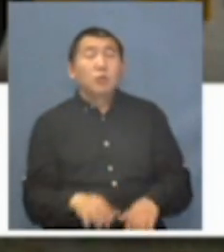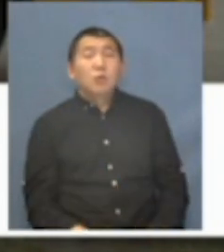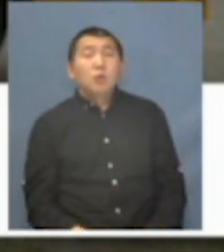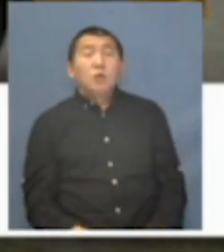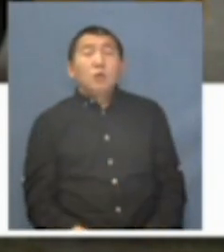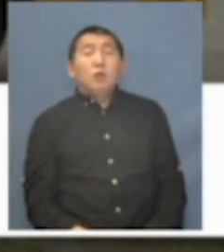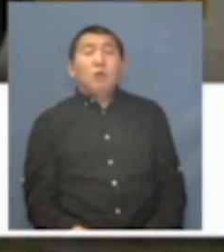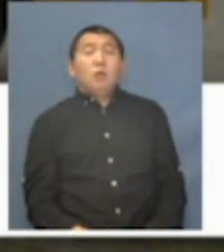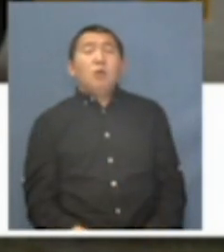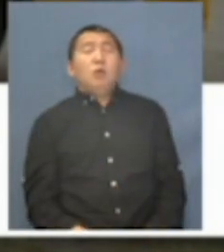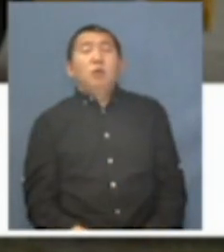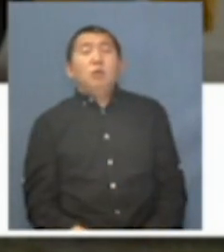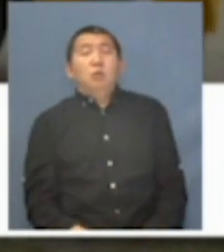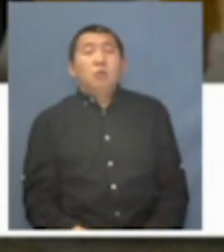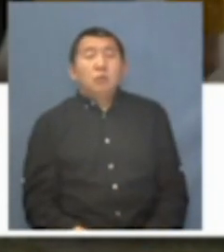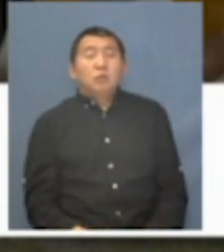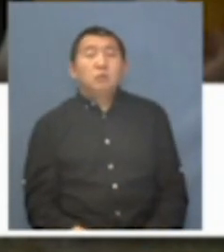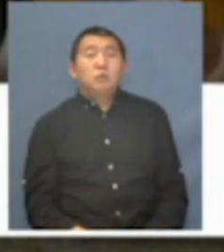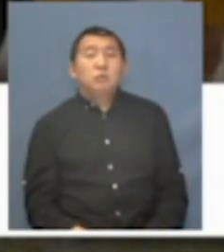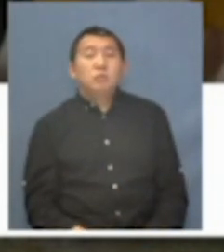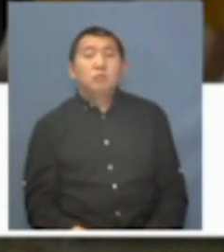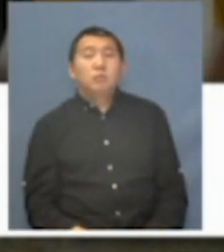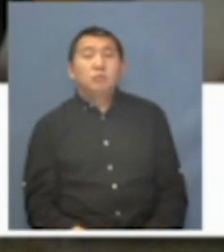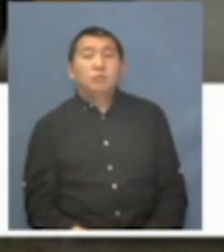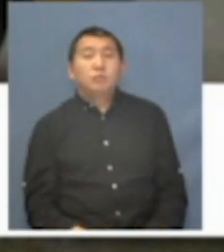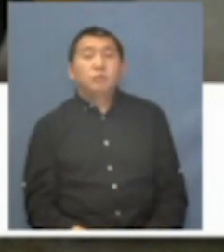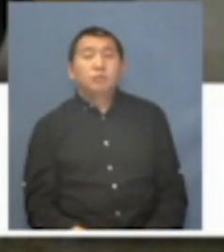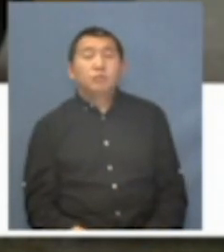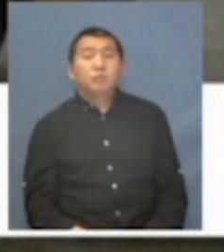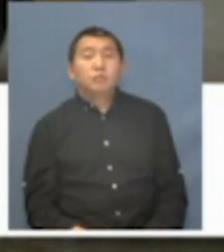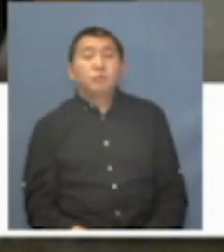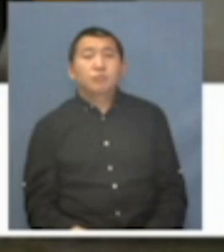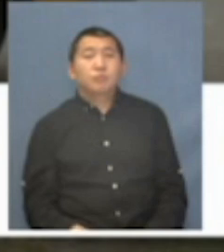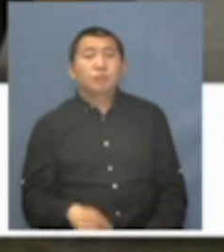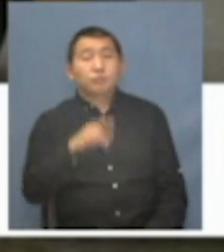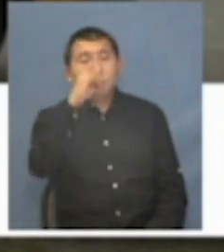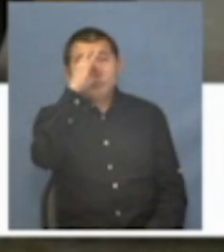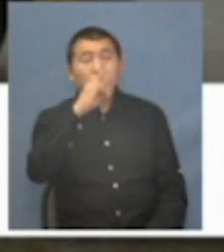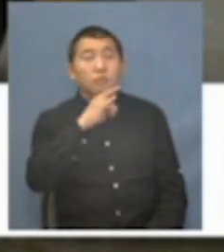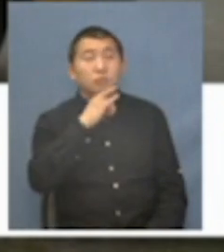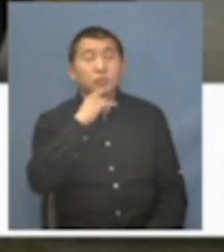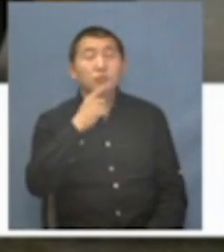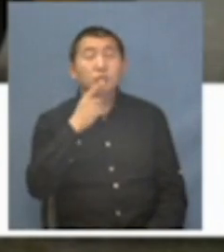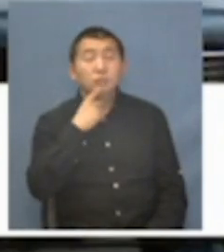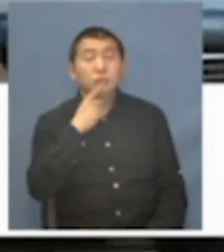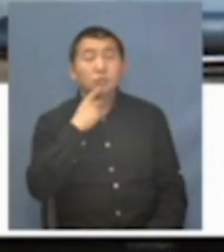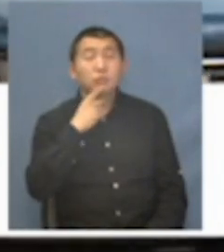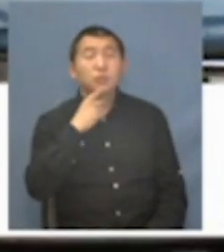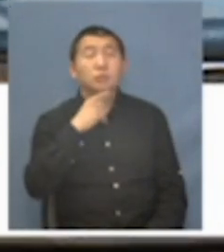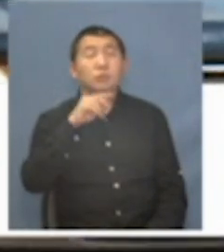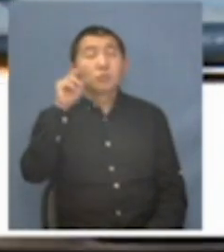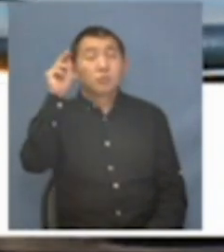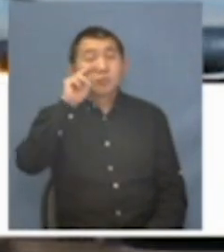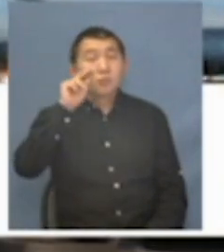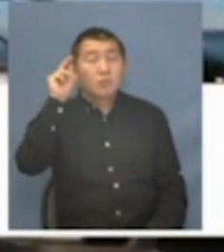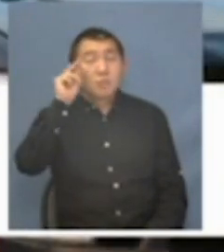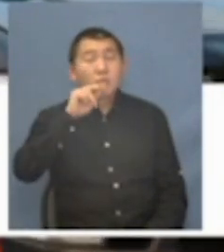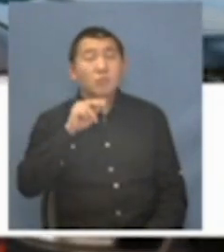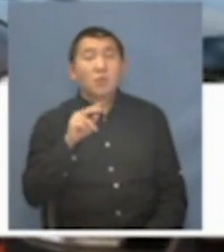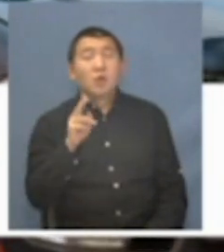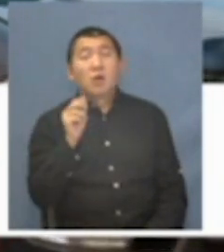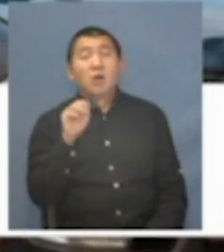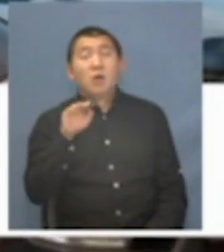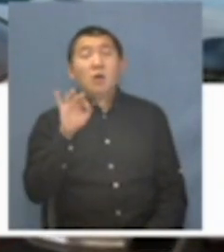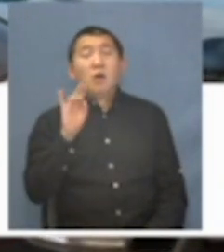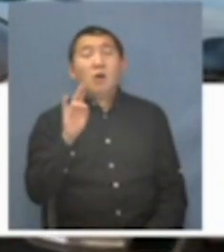бастауымен басталған болатын. Бұл жалпы тілге ену арқылы қазақ тілін мемлекеттік тілді үйрену болып табылады. Бұл жерде Катон-Қарағай